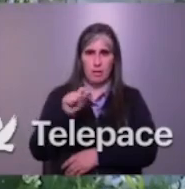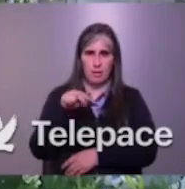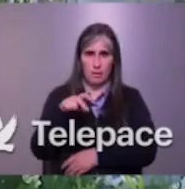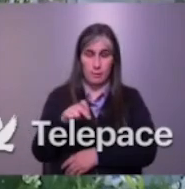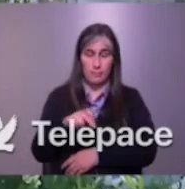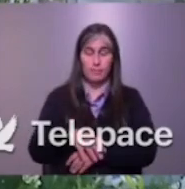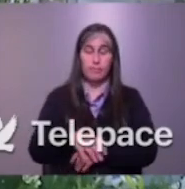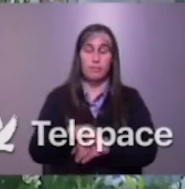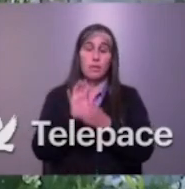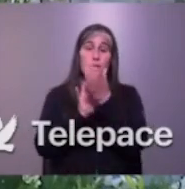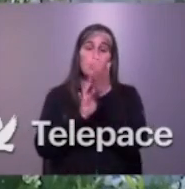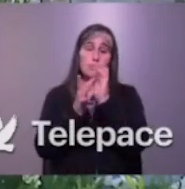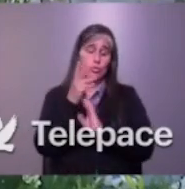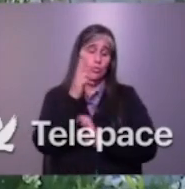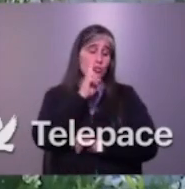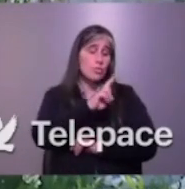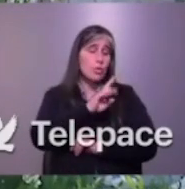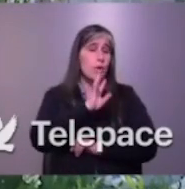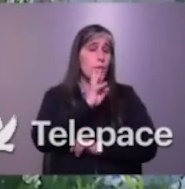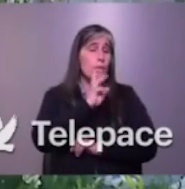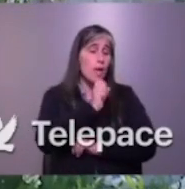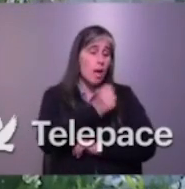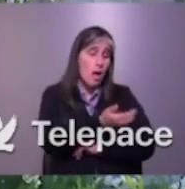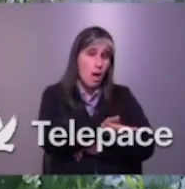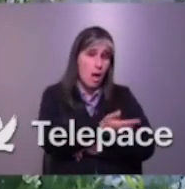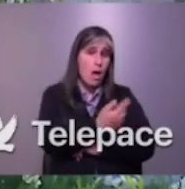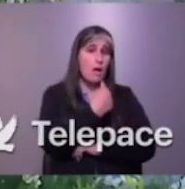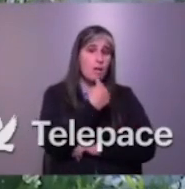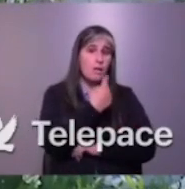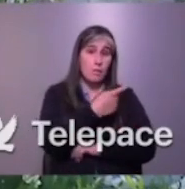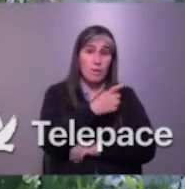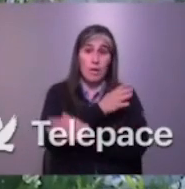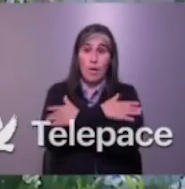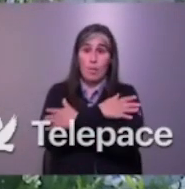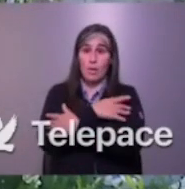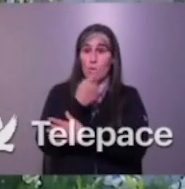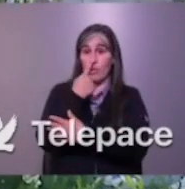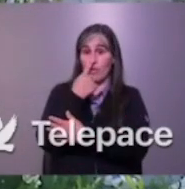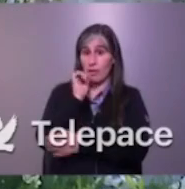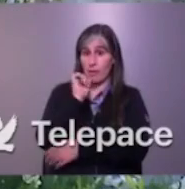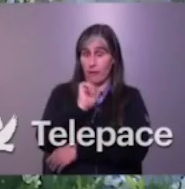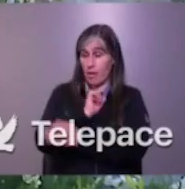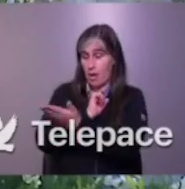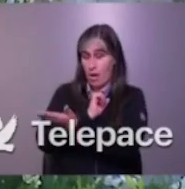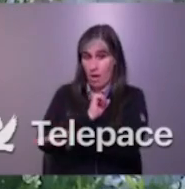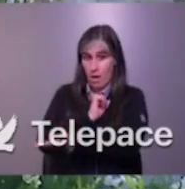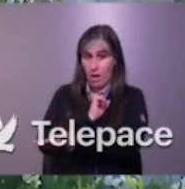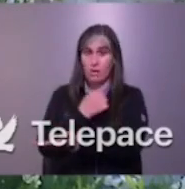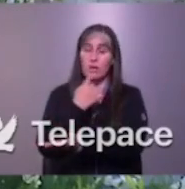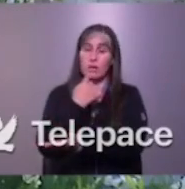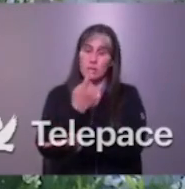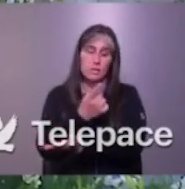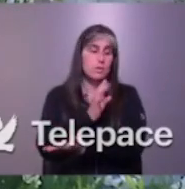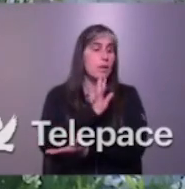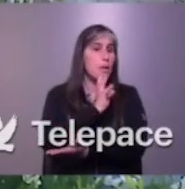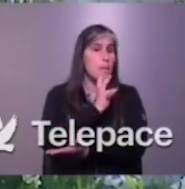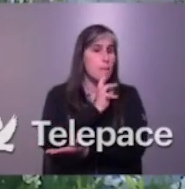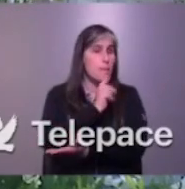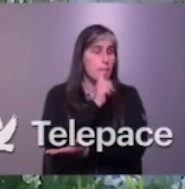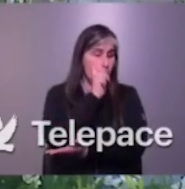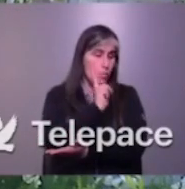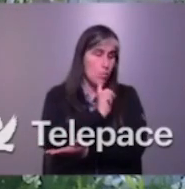więc Jezus ujrzał matkę i stojącego obok niej ucznia, którego